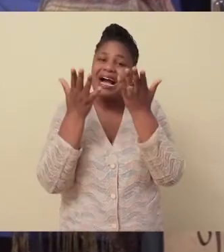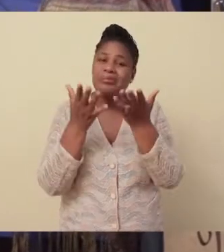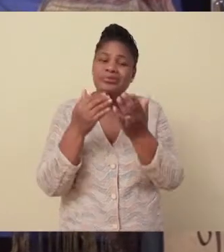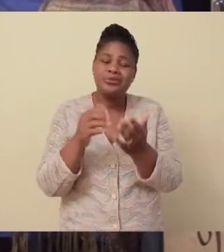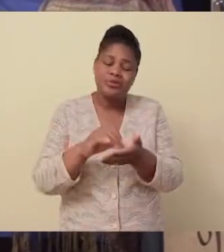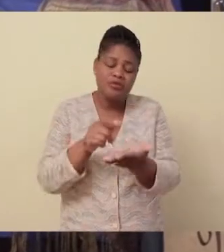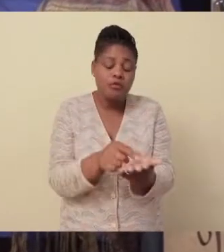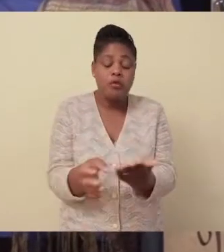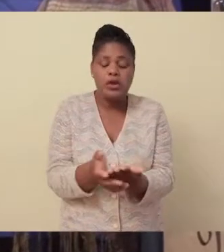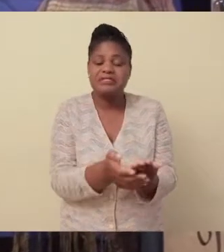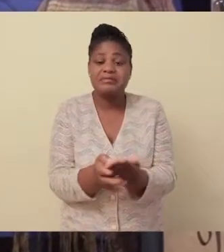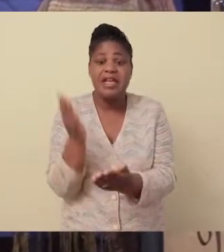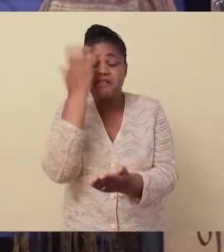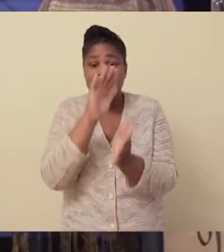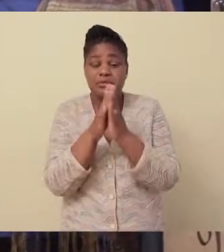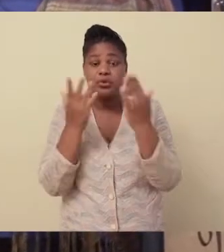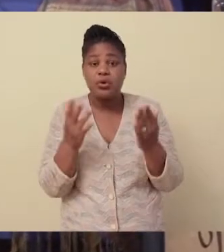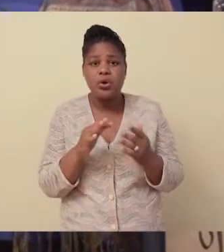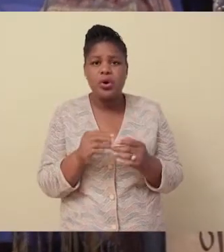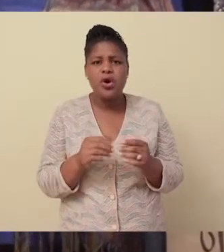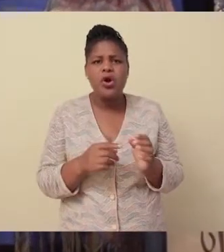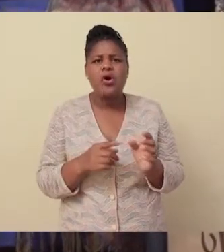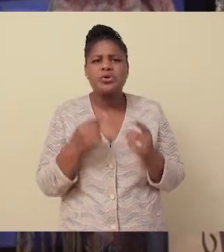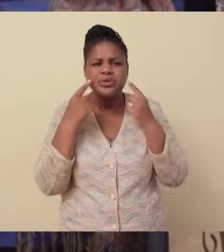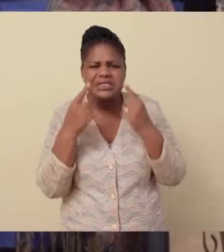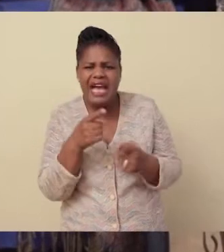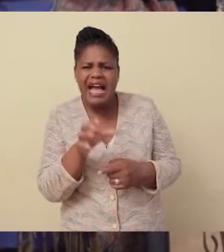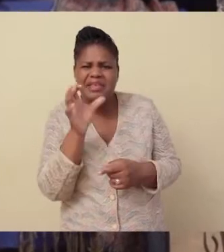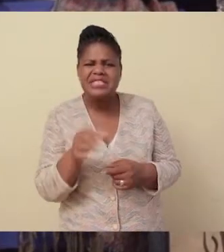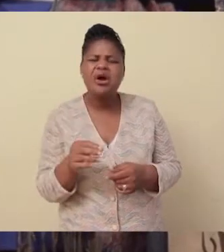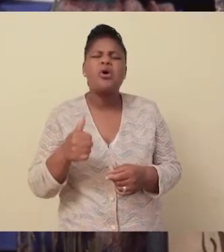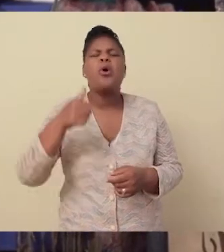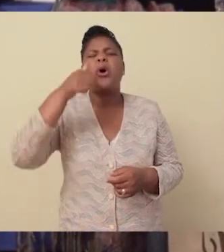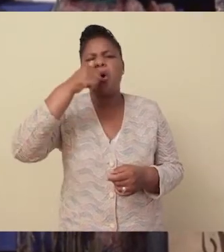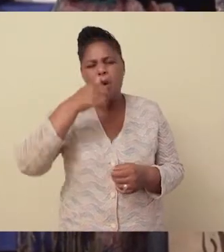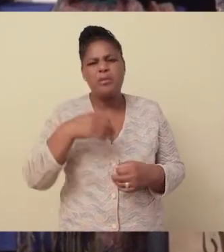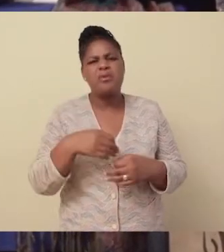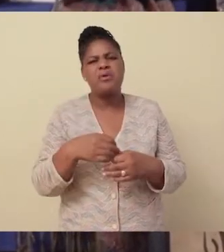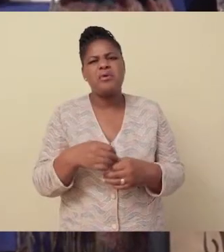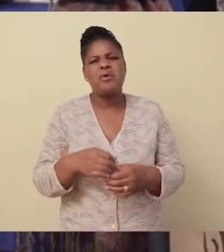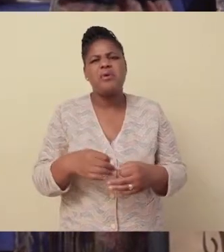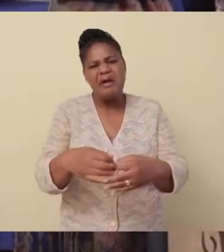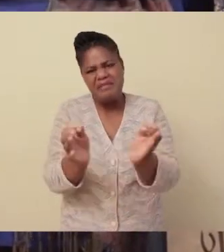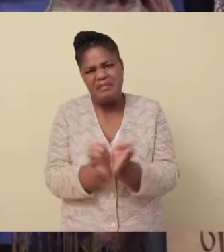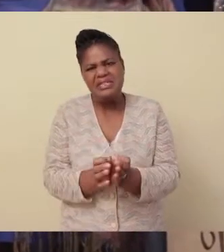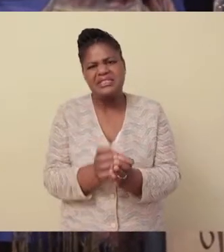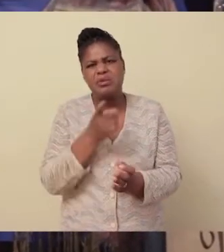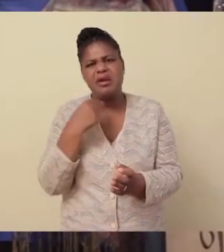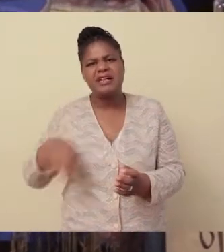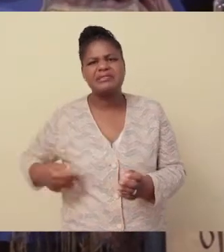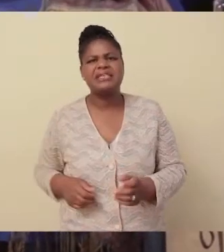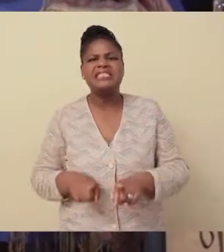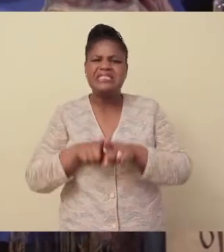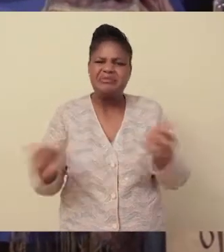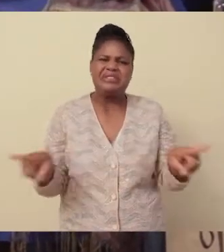yema cellphone, nyaya yema Facebook, wekutoti unotoona kutoti dzimba dzakawanda dzatoparara. Patiri kutotaura izvozvi.